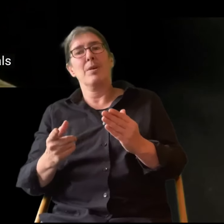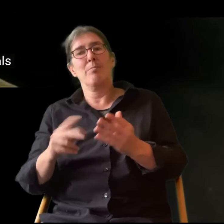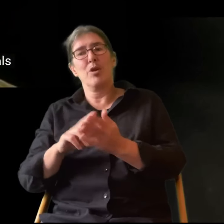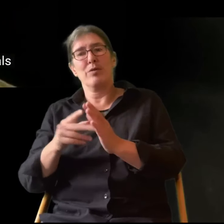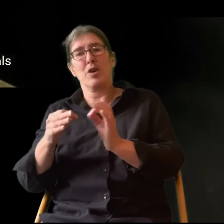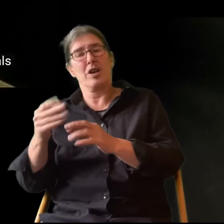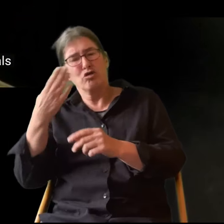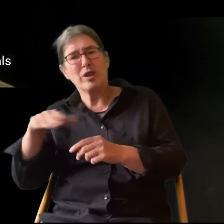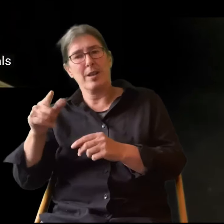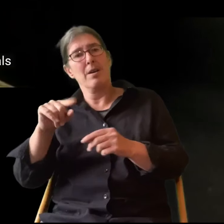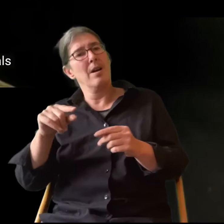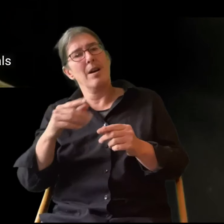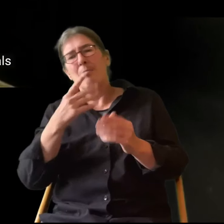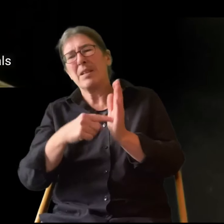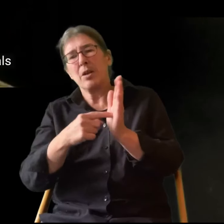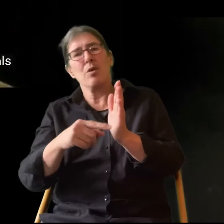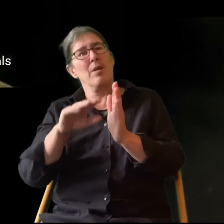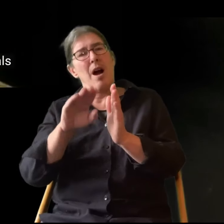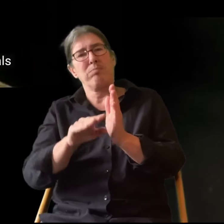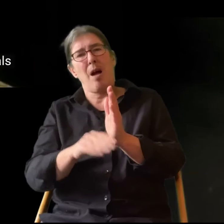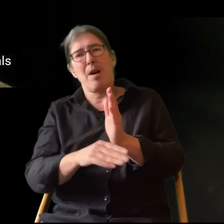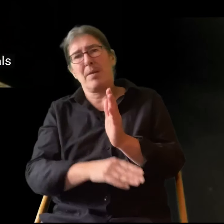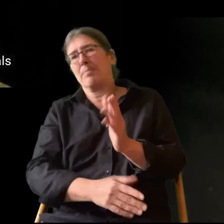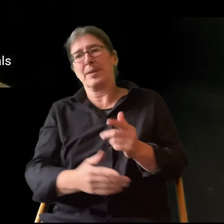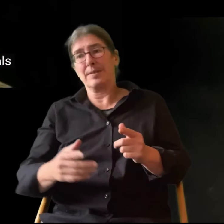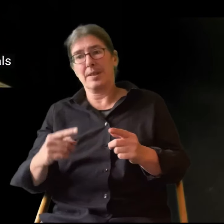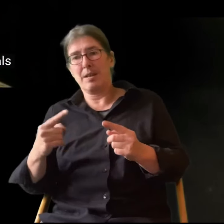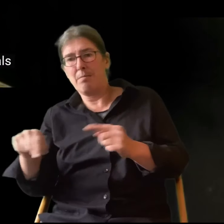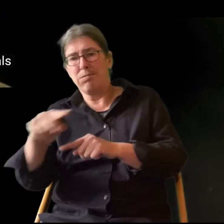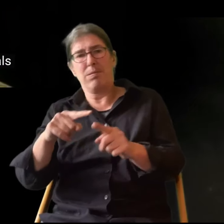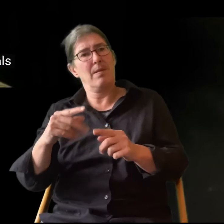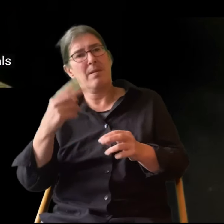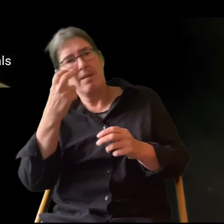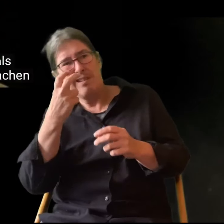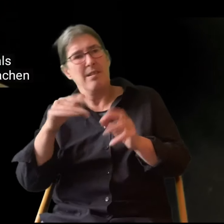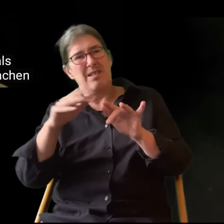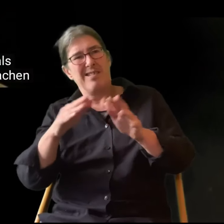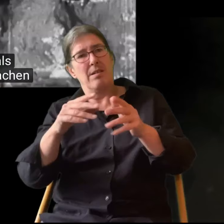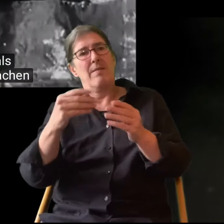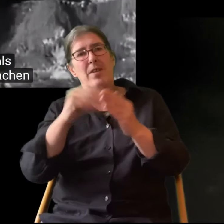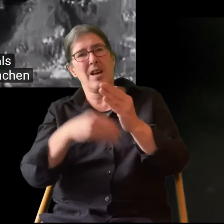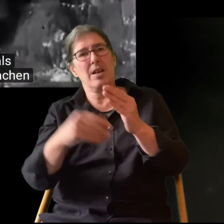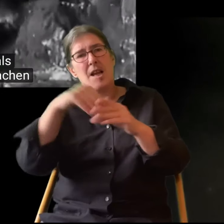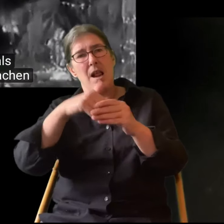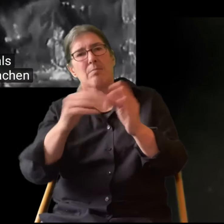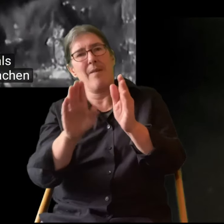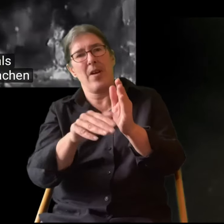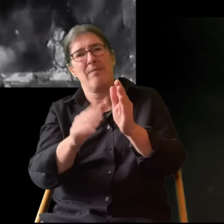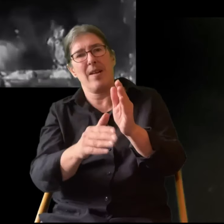Vertrag allmählich zu durchlöchern und am Ende ihn also zu einem Stück Papier zu machen.